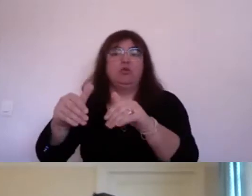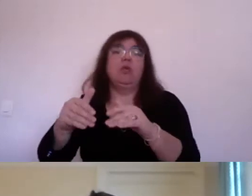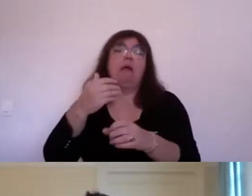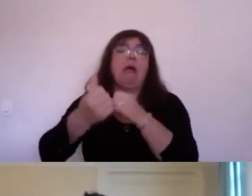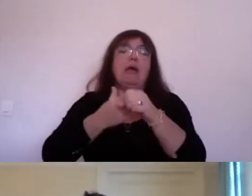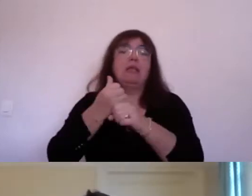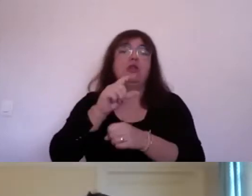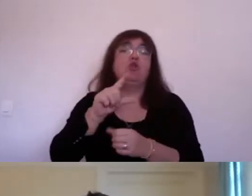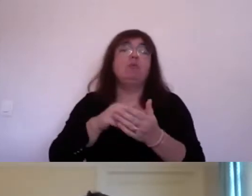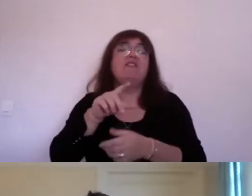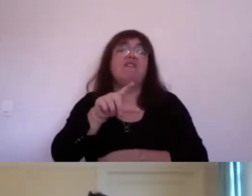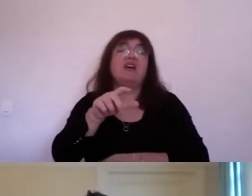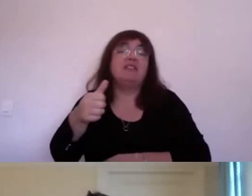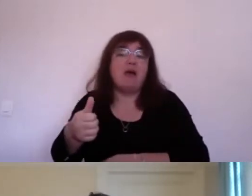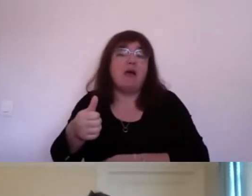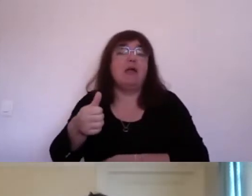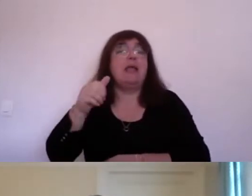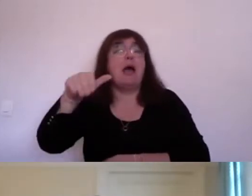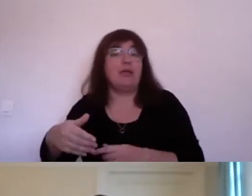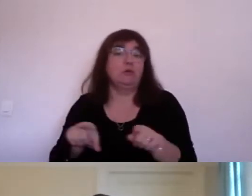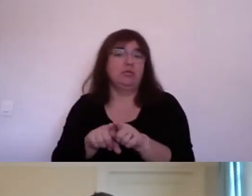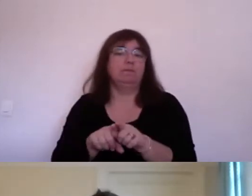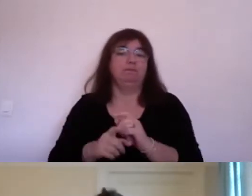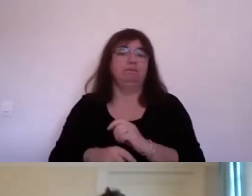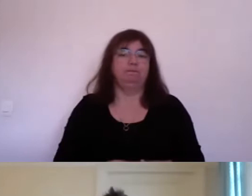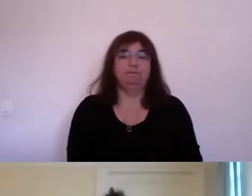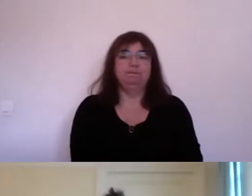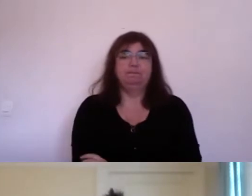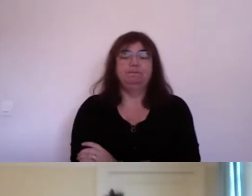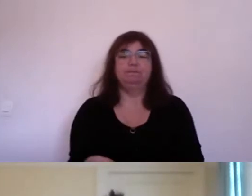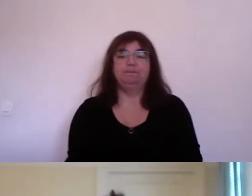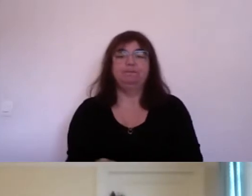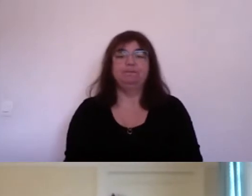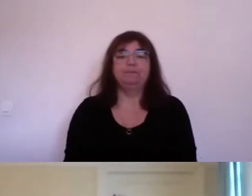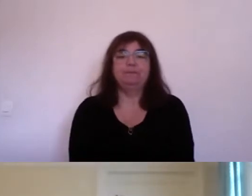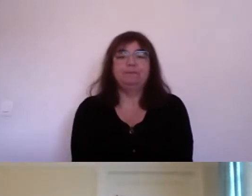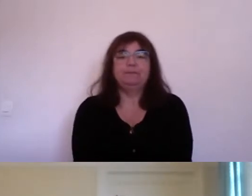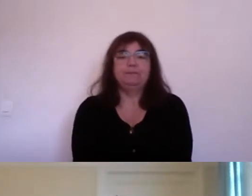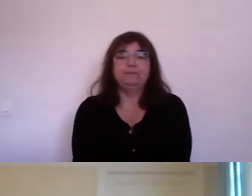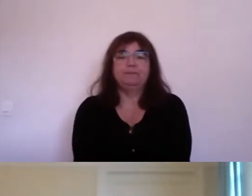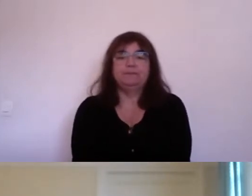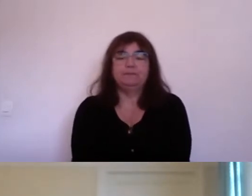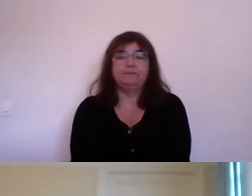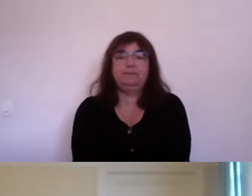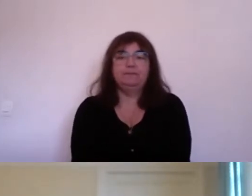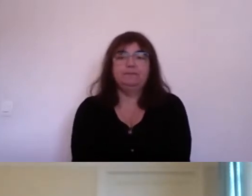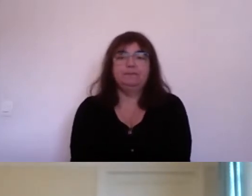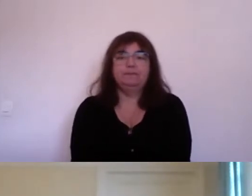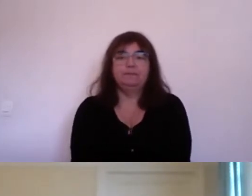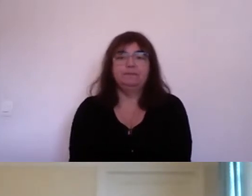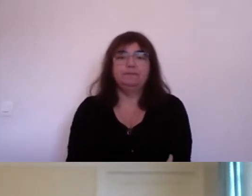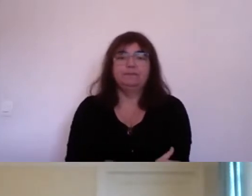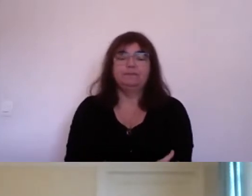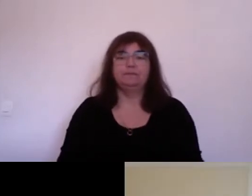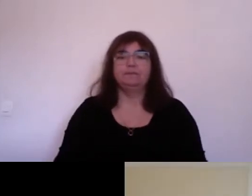va engager aussi les musées sur la suite. Bien. Merci. Alors,